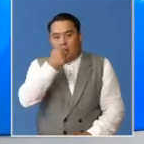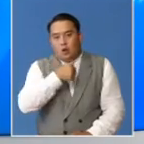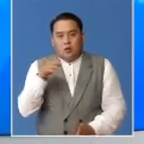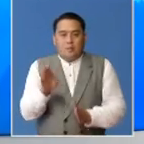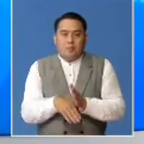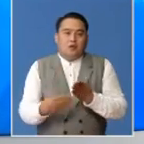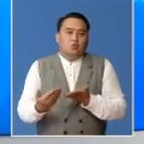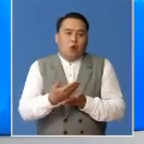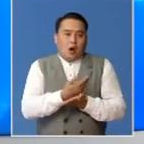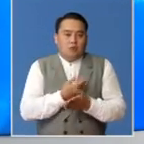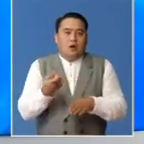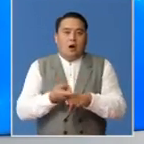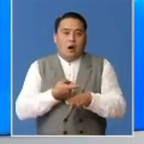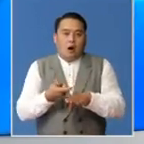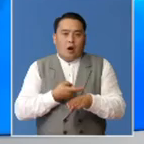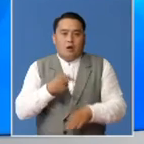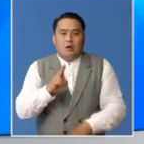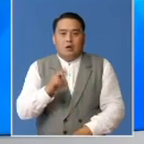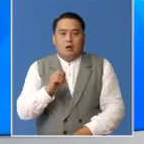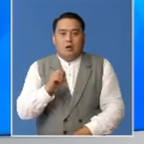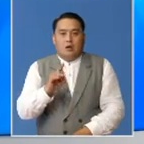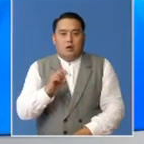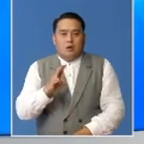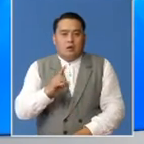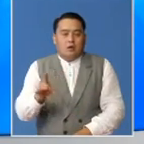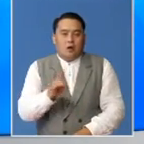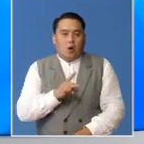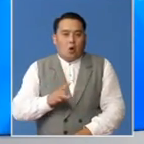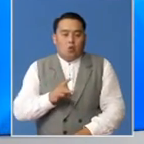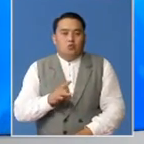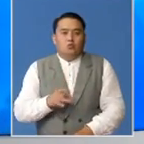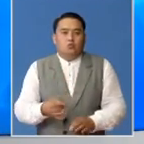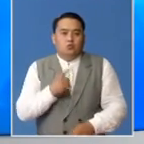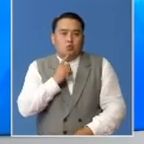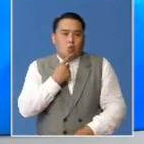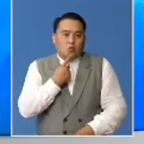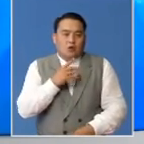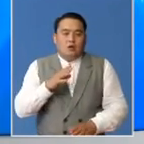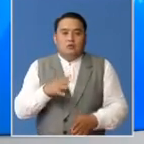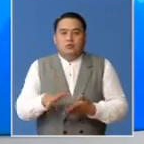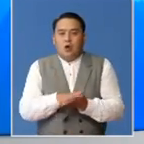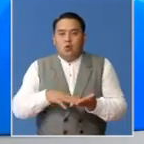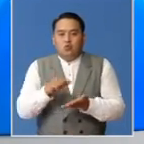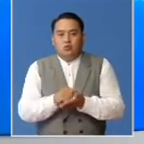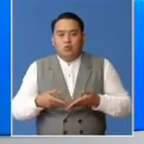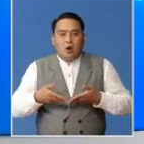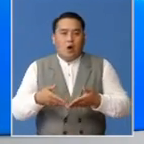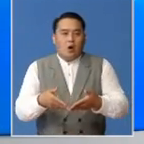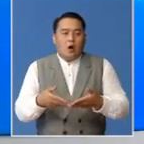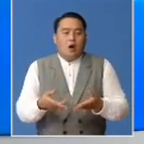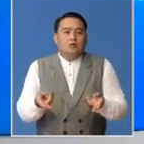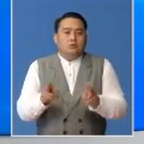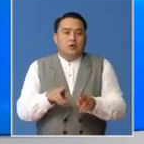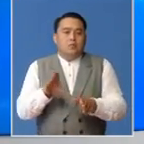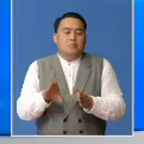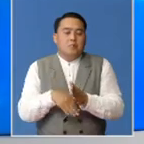без урожая. Картофелеводы Кигенского района переживают трудные времена. Из-за разрушения поливного канала они чуть не остались без